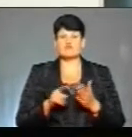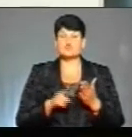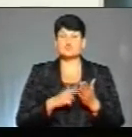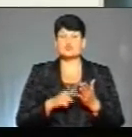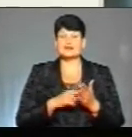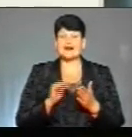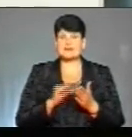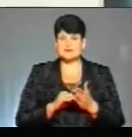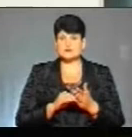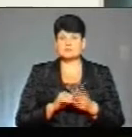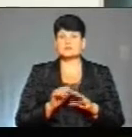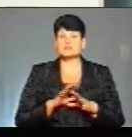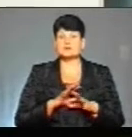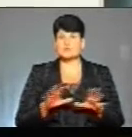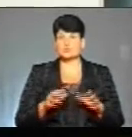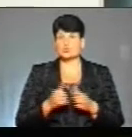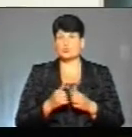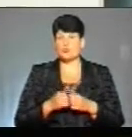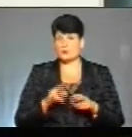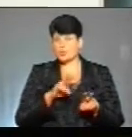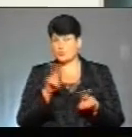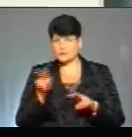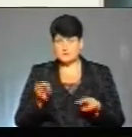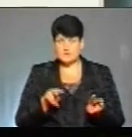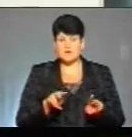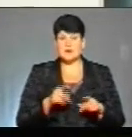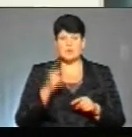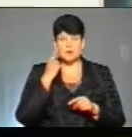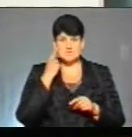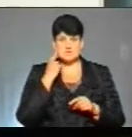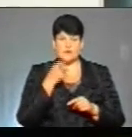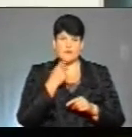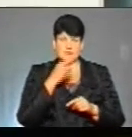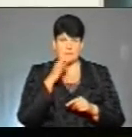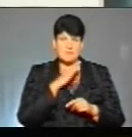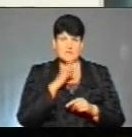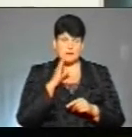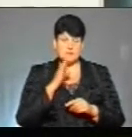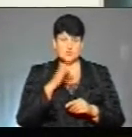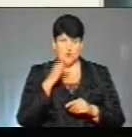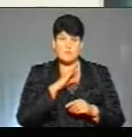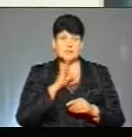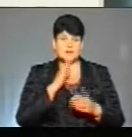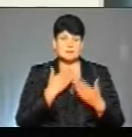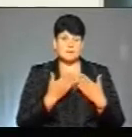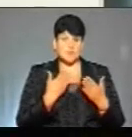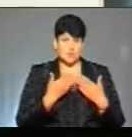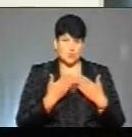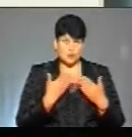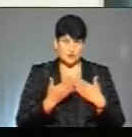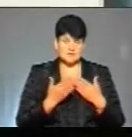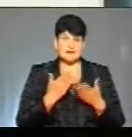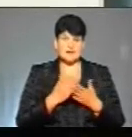щоденник, так, щоб не було учнів поряд неї, або цю оцінку говорити батькам. Якщо батьки спілкуються, разом з